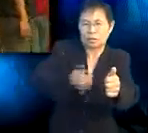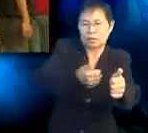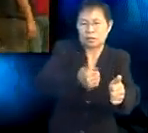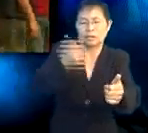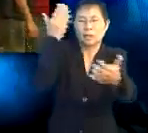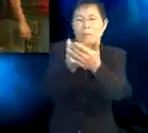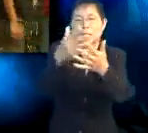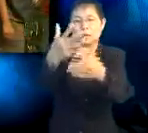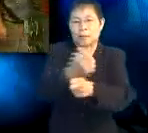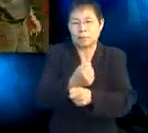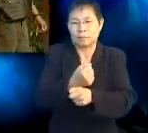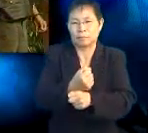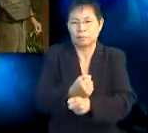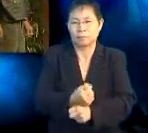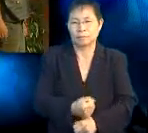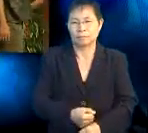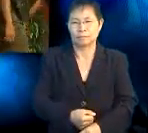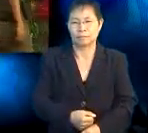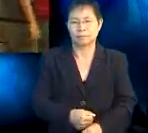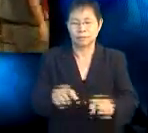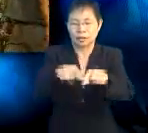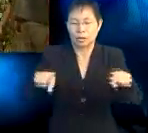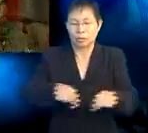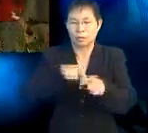dapat! Mereka tak dapat, terlepas kau saya ni!